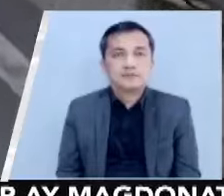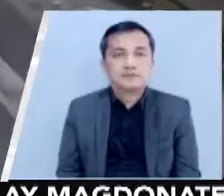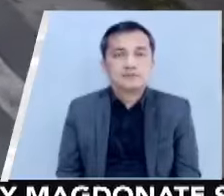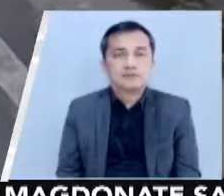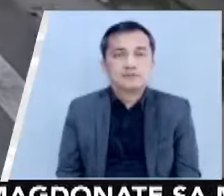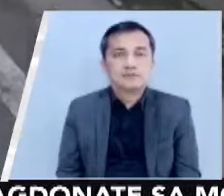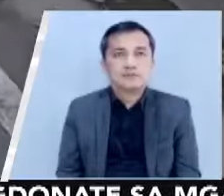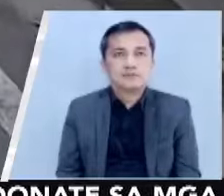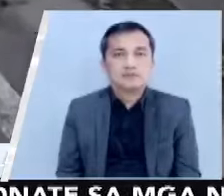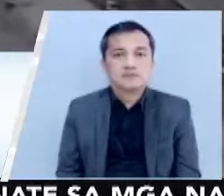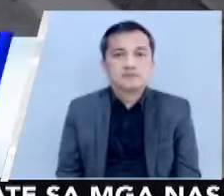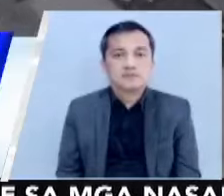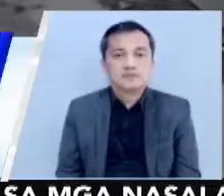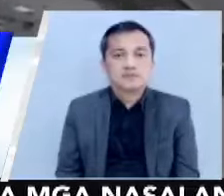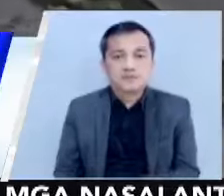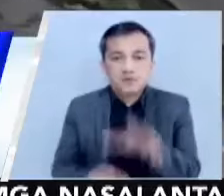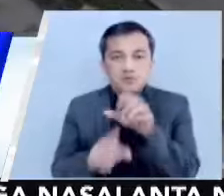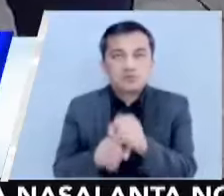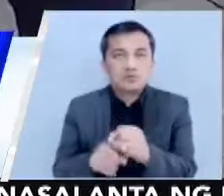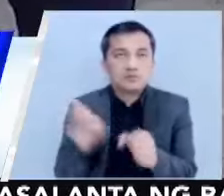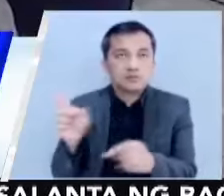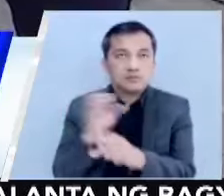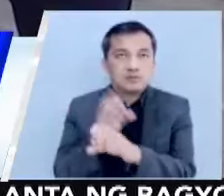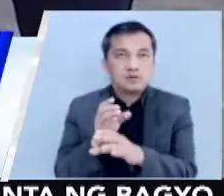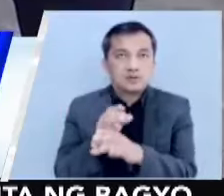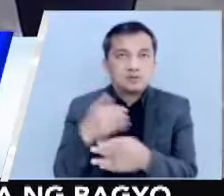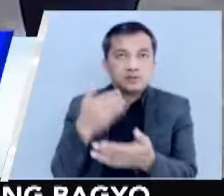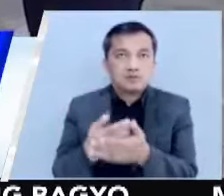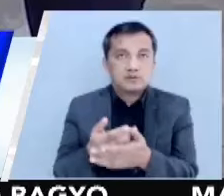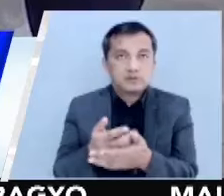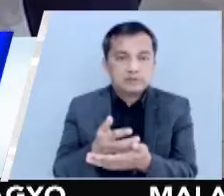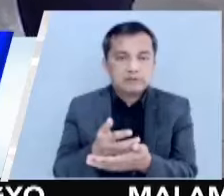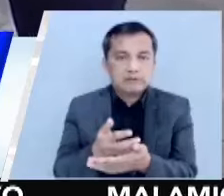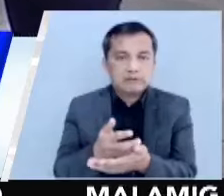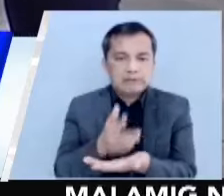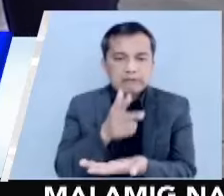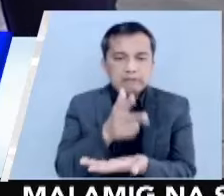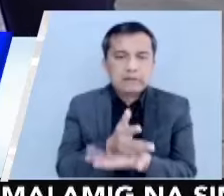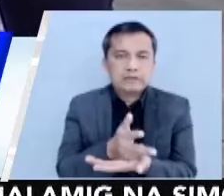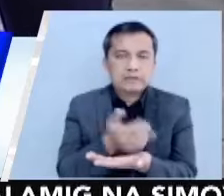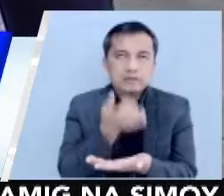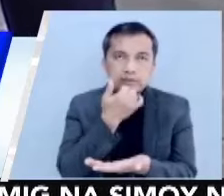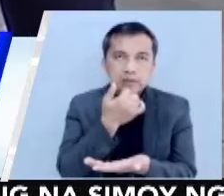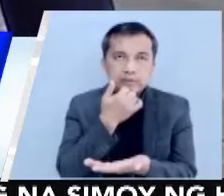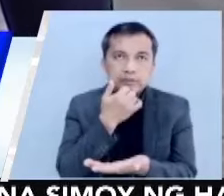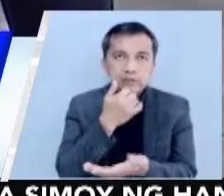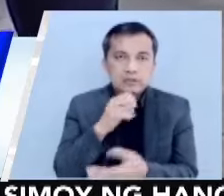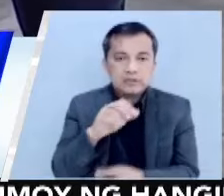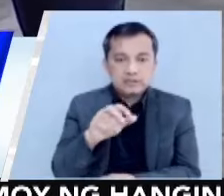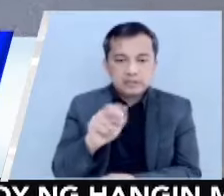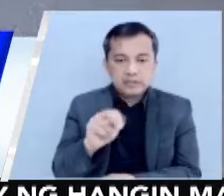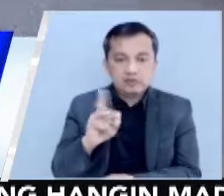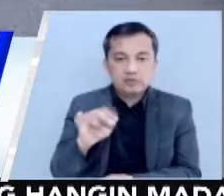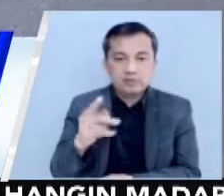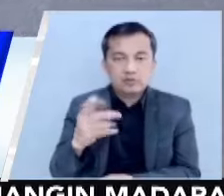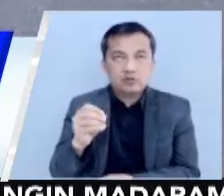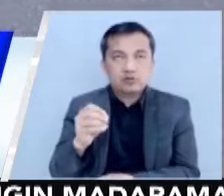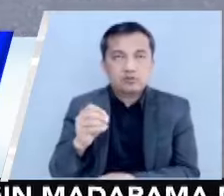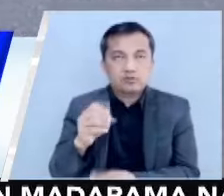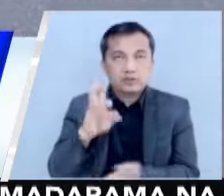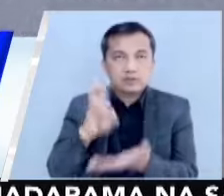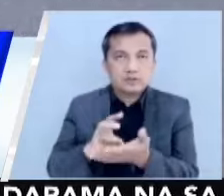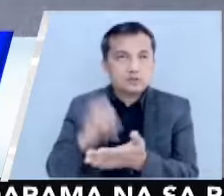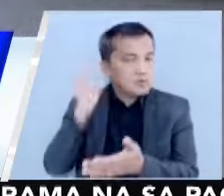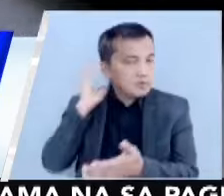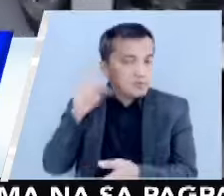Walang kawala mga sasakyang inabutang nakaparada ng alanganin dito sa may End Domingo, parteng Cubao sa Quezon City nang pasadahan